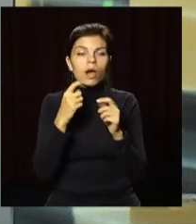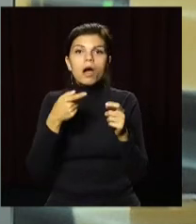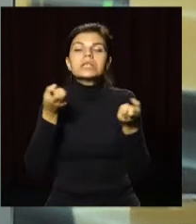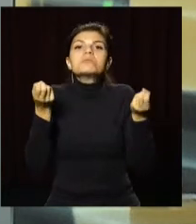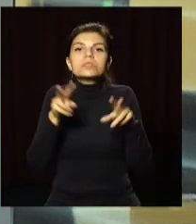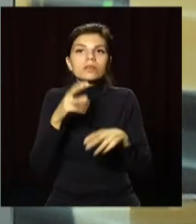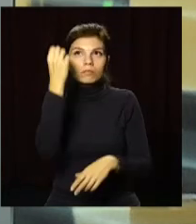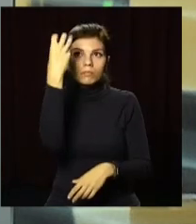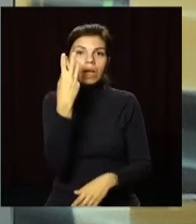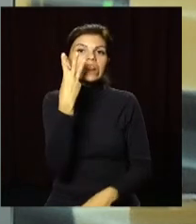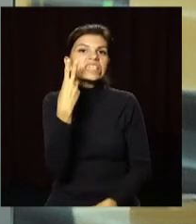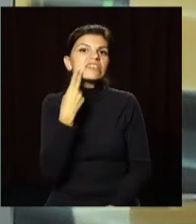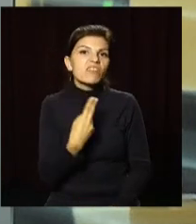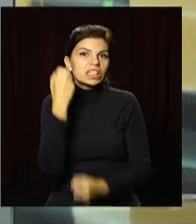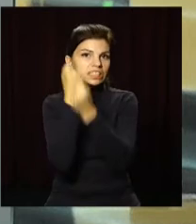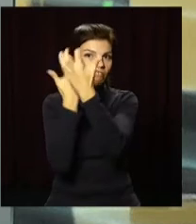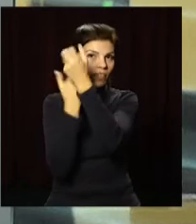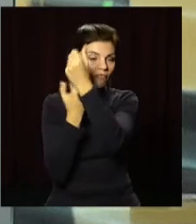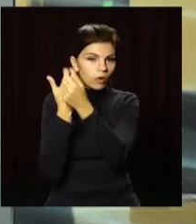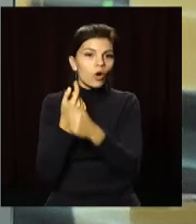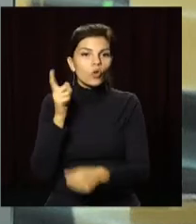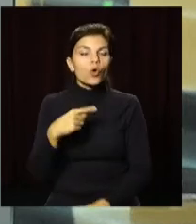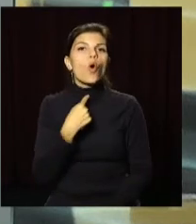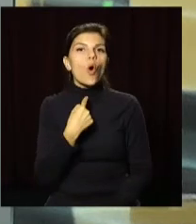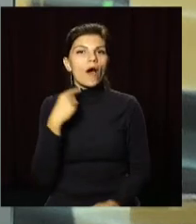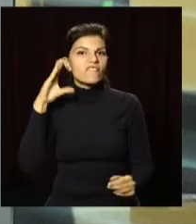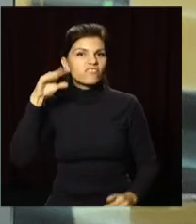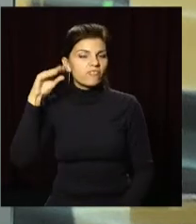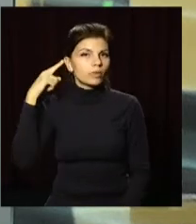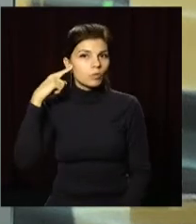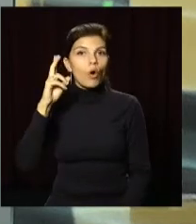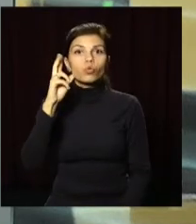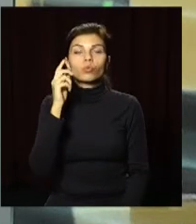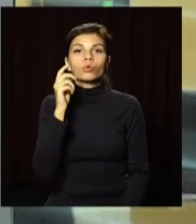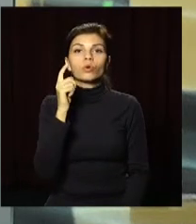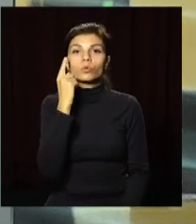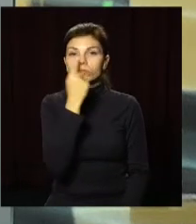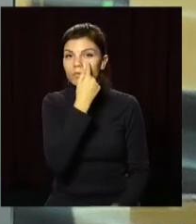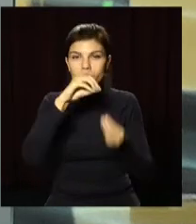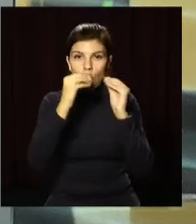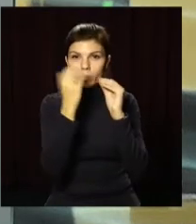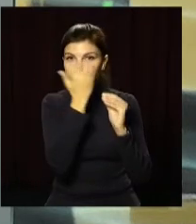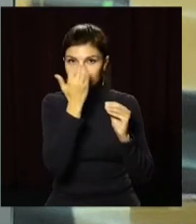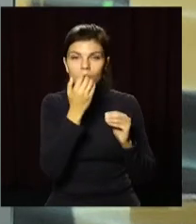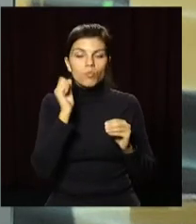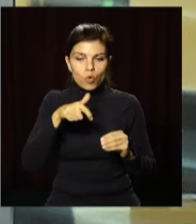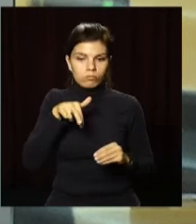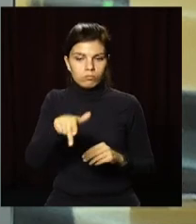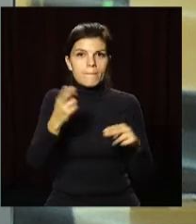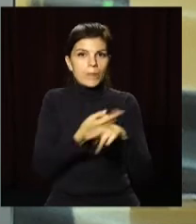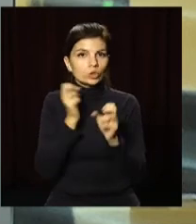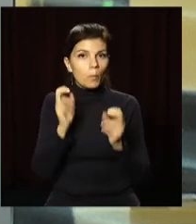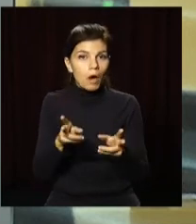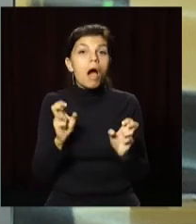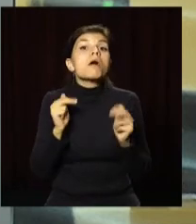автоматичний трикольоровий світлофор. Встановили і голосовий супровід, аби люди з вадами зору могли безпечно перетинати вулицю.